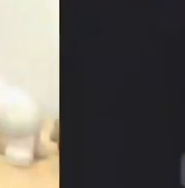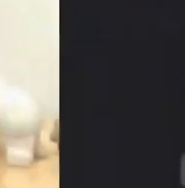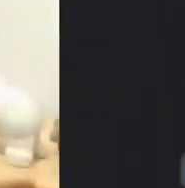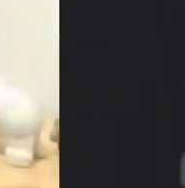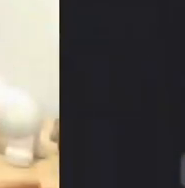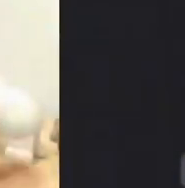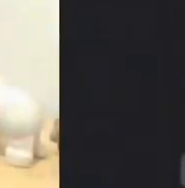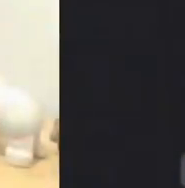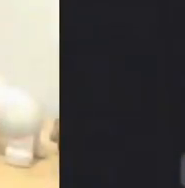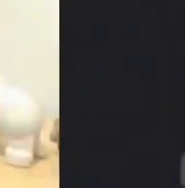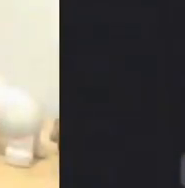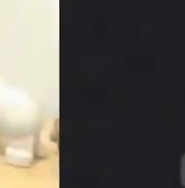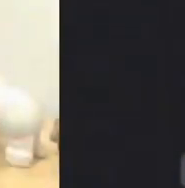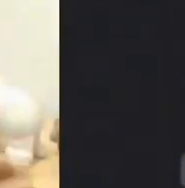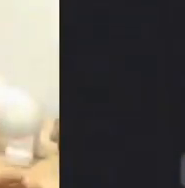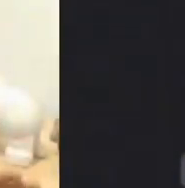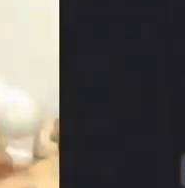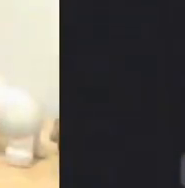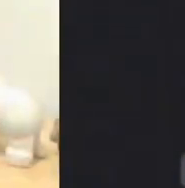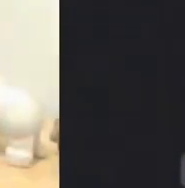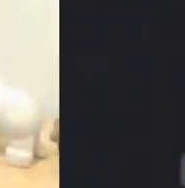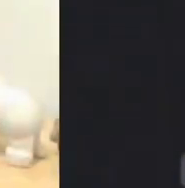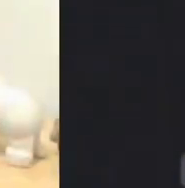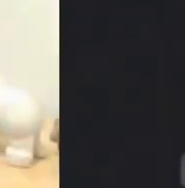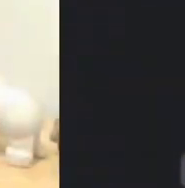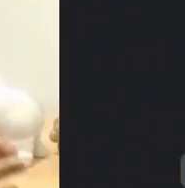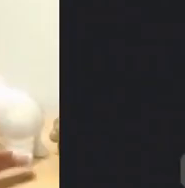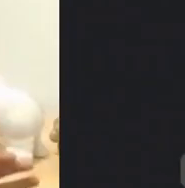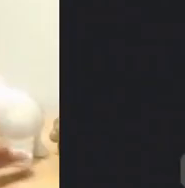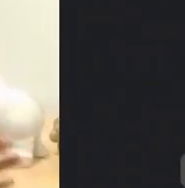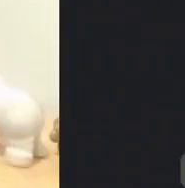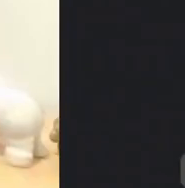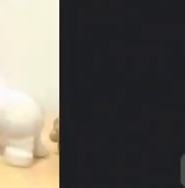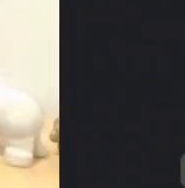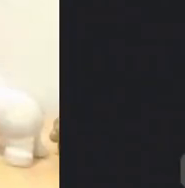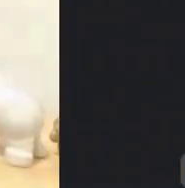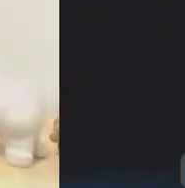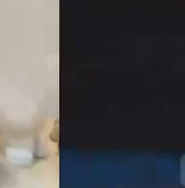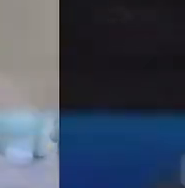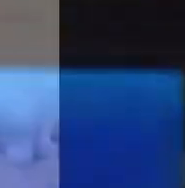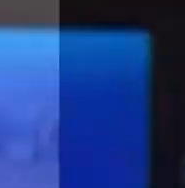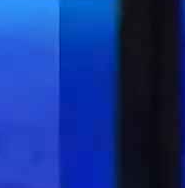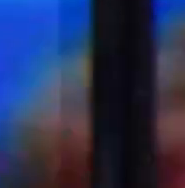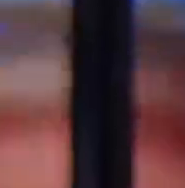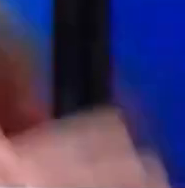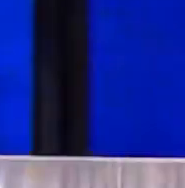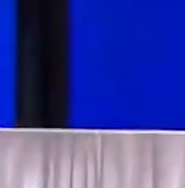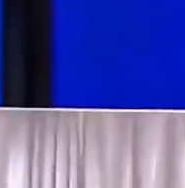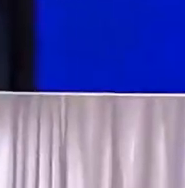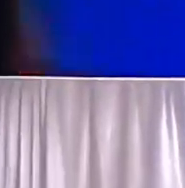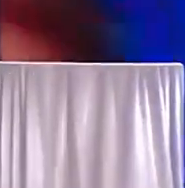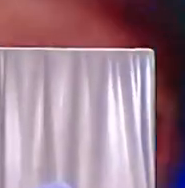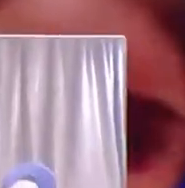amanah buat ayah dan mama, jariah kami. dalam menuju